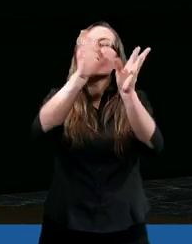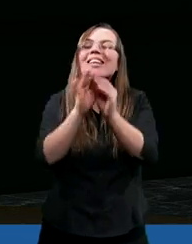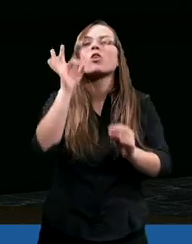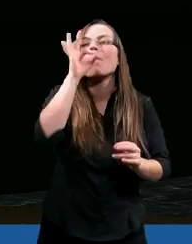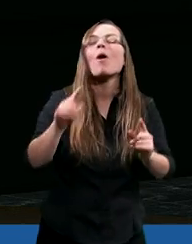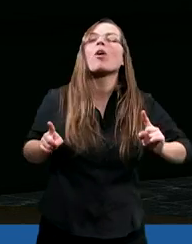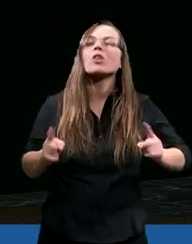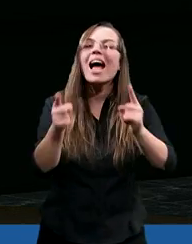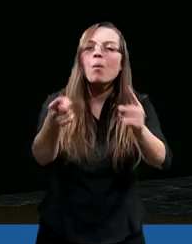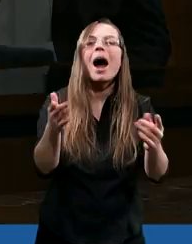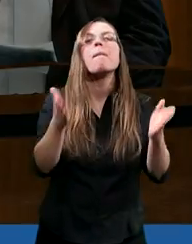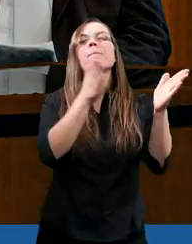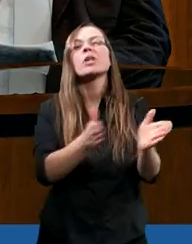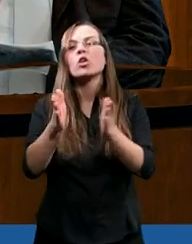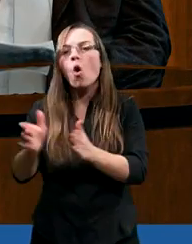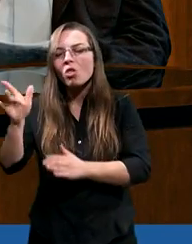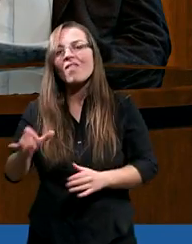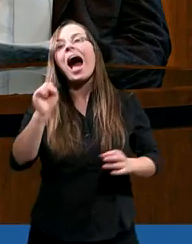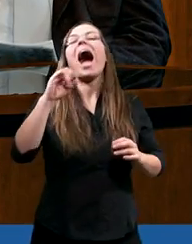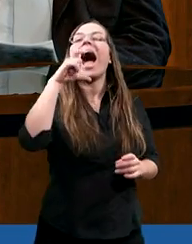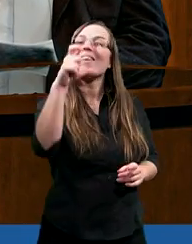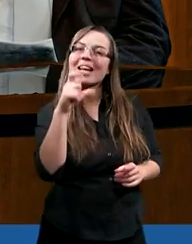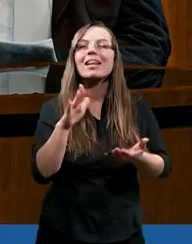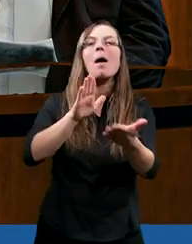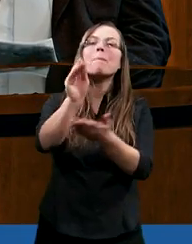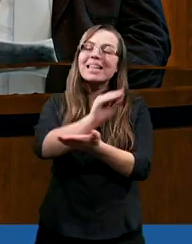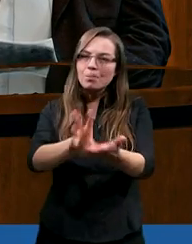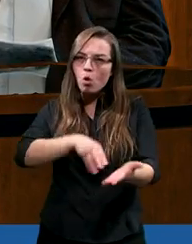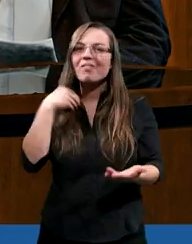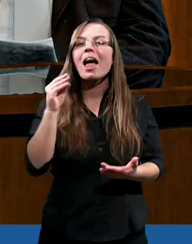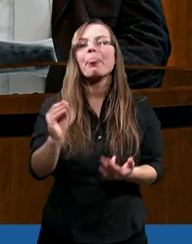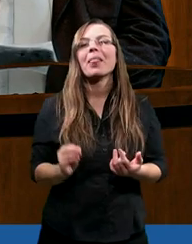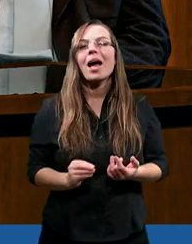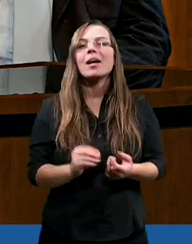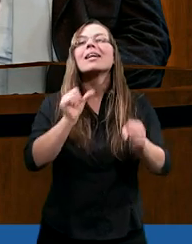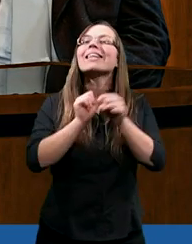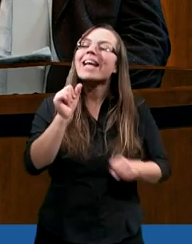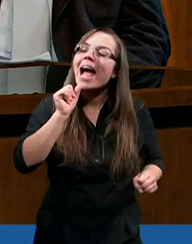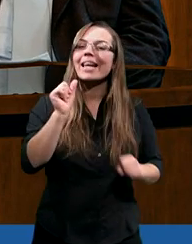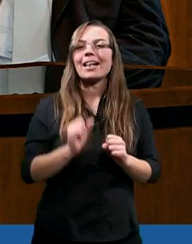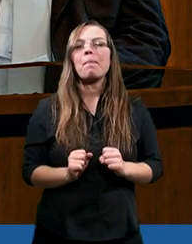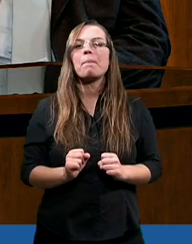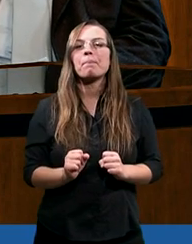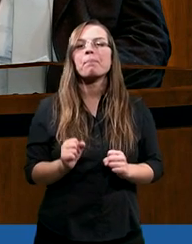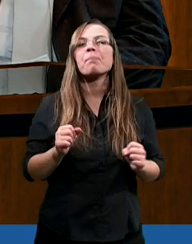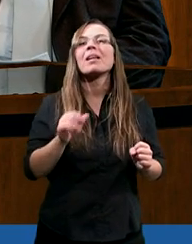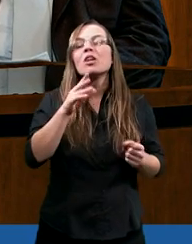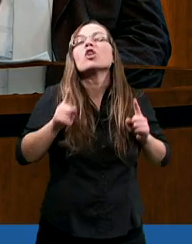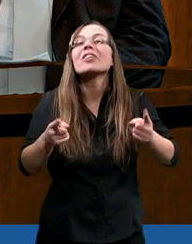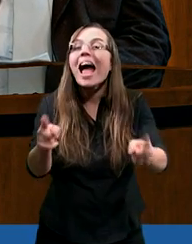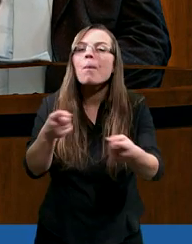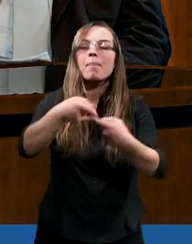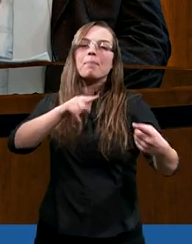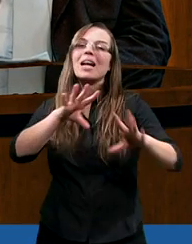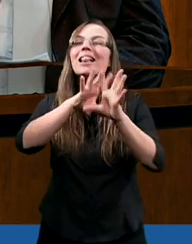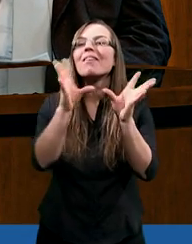dzieła przygotowany. A więc Pismo Święte jest dziełem przede